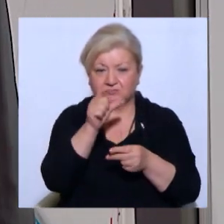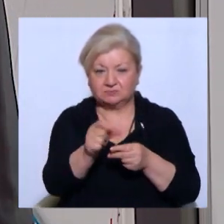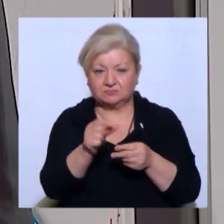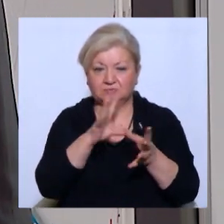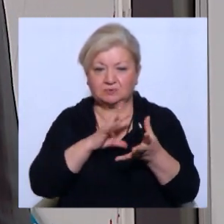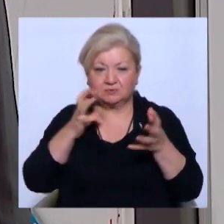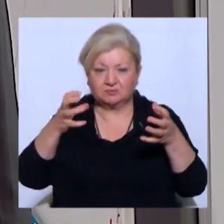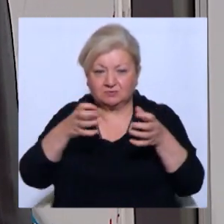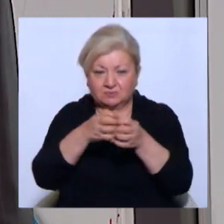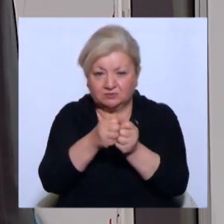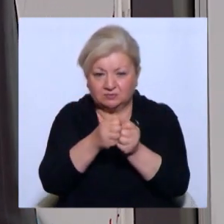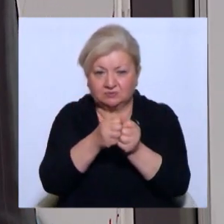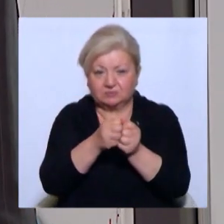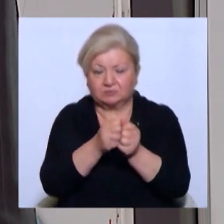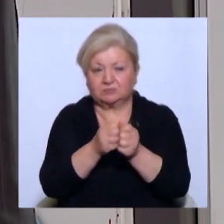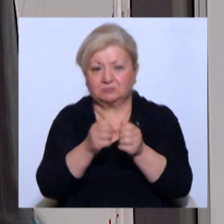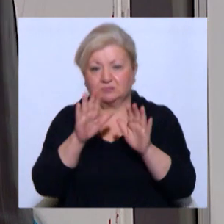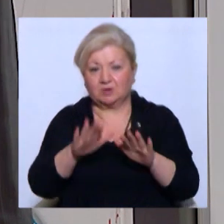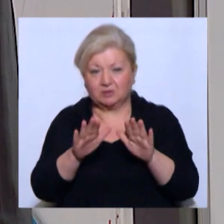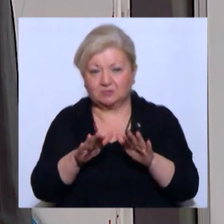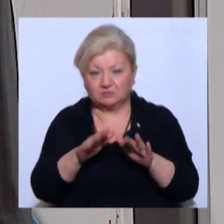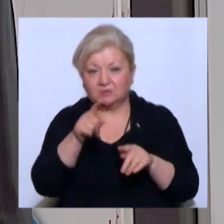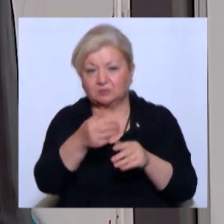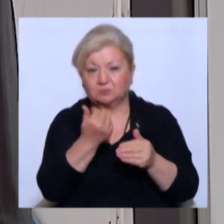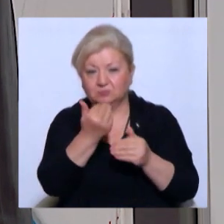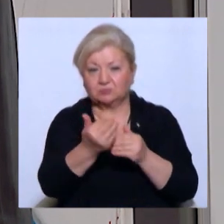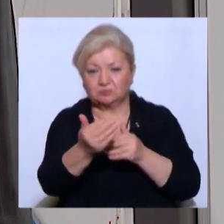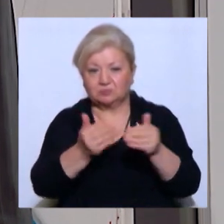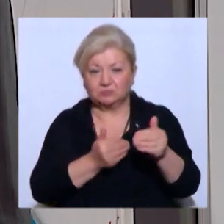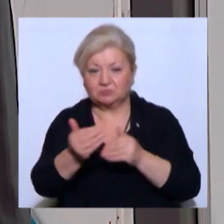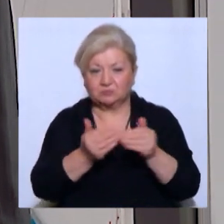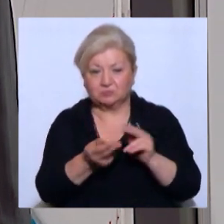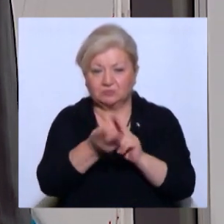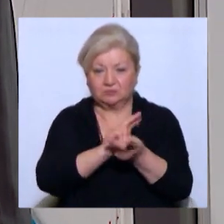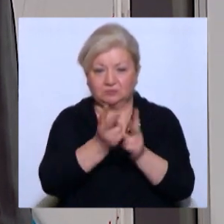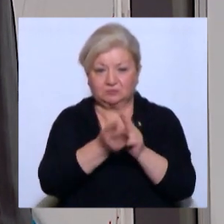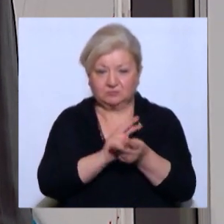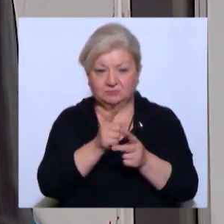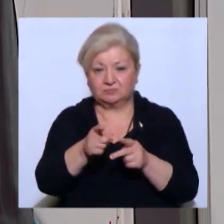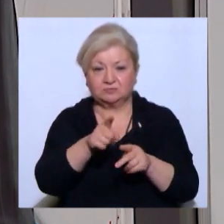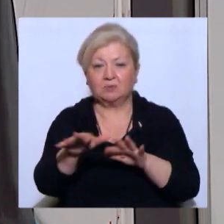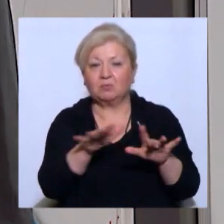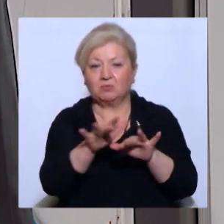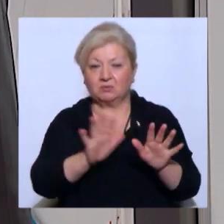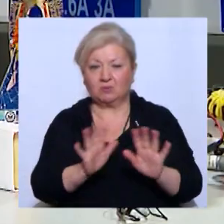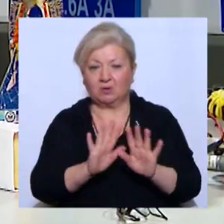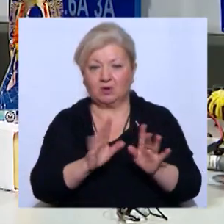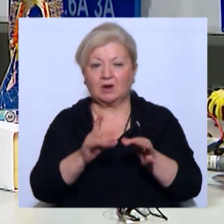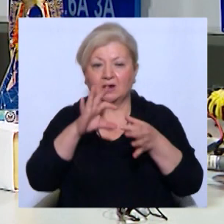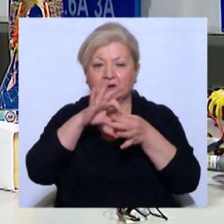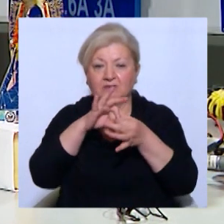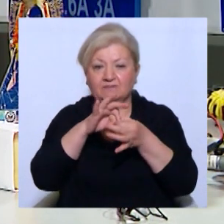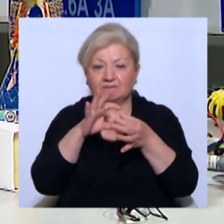პერიოდული ცვლილება, ოღონდ ის არ მოძრაობს, ანუ კვანძი არის ერთ ადგილზე. მაშასადამე